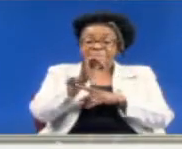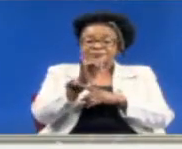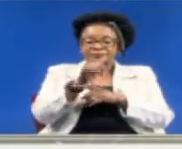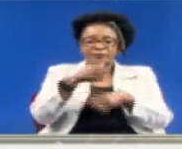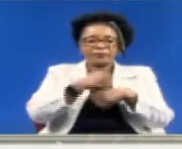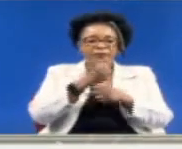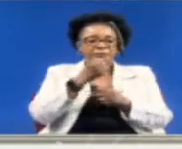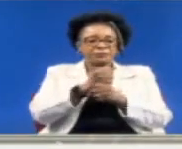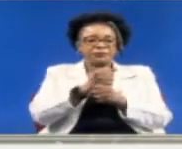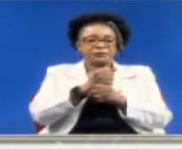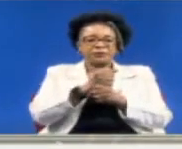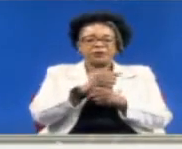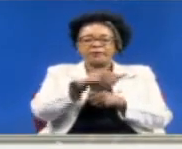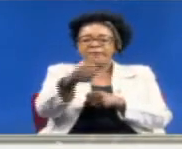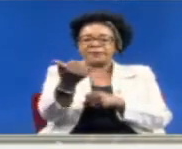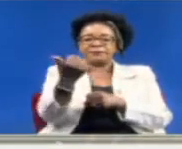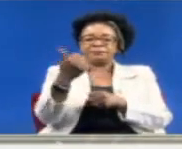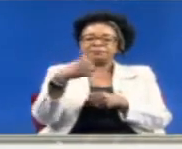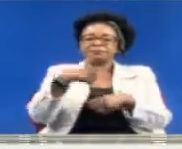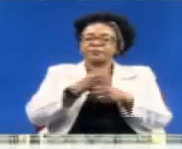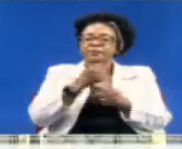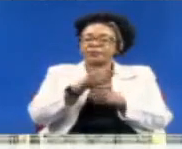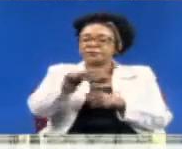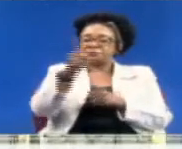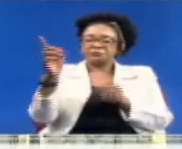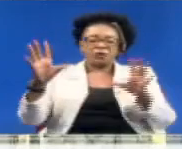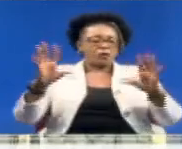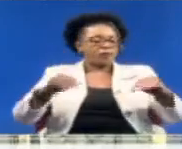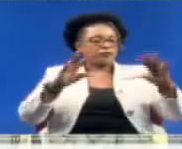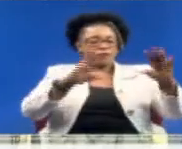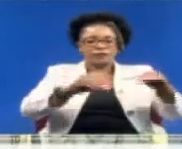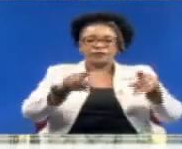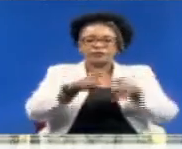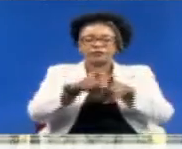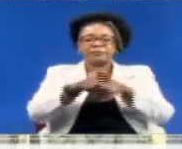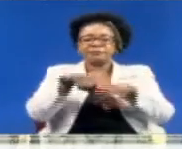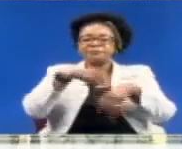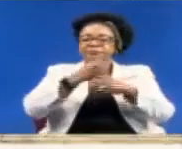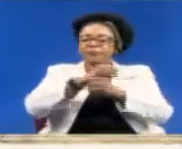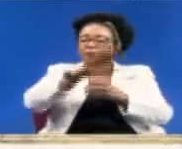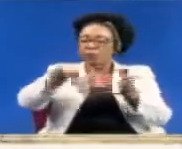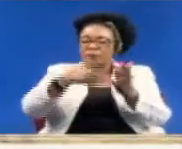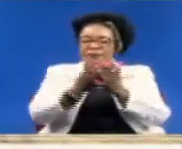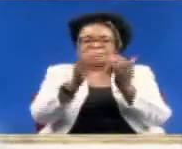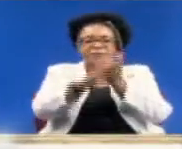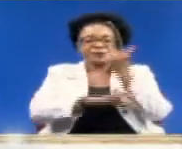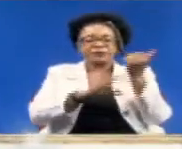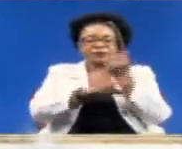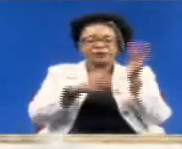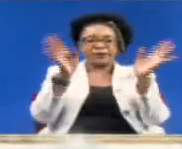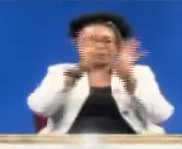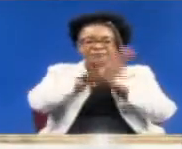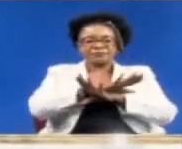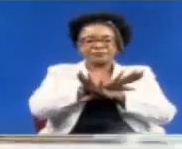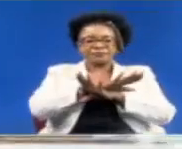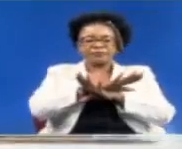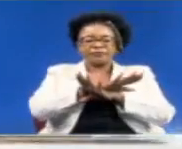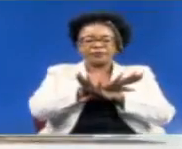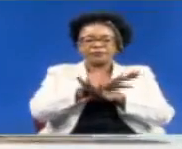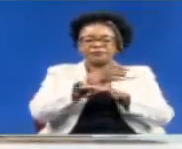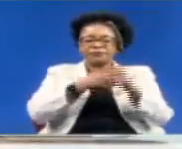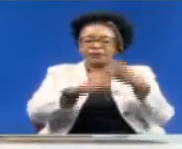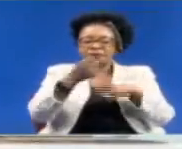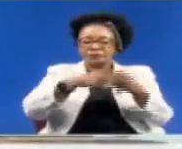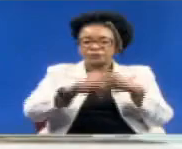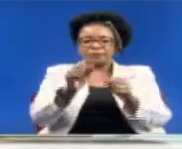mifumo mingine ya kuzalisha umeme kuzima na kuitumbukiza nchi nzima gizani. Hatua zilichukuliwa kuutenga